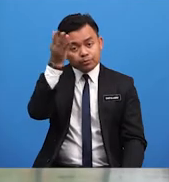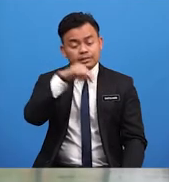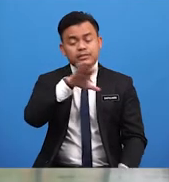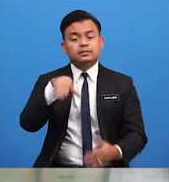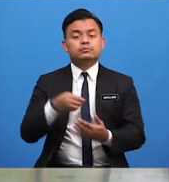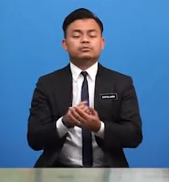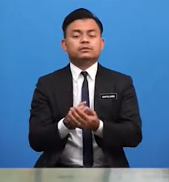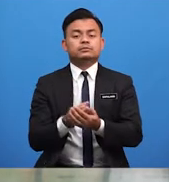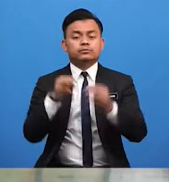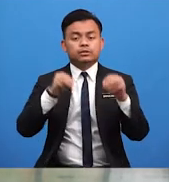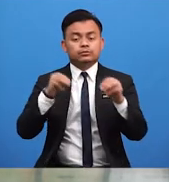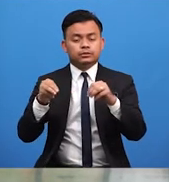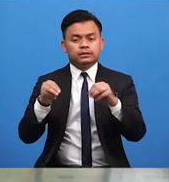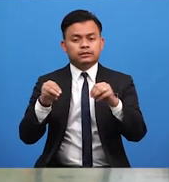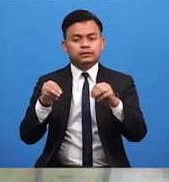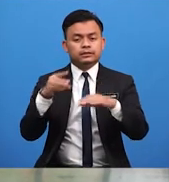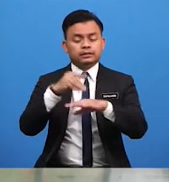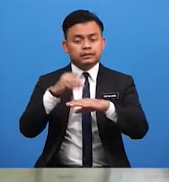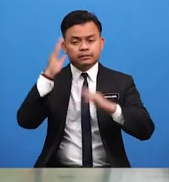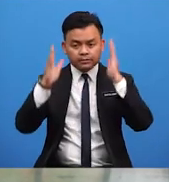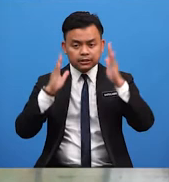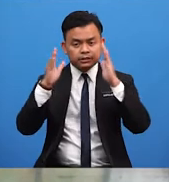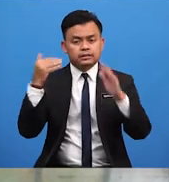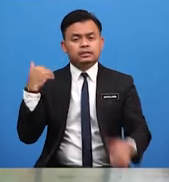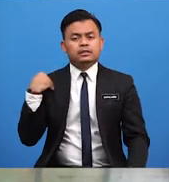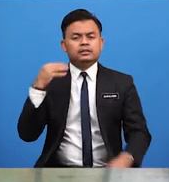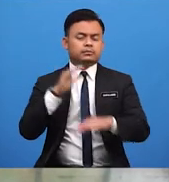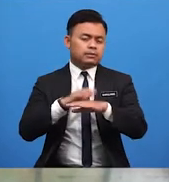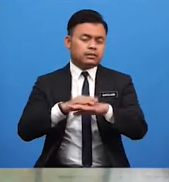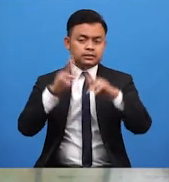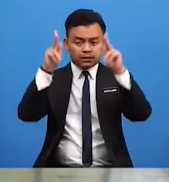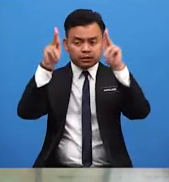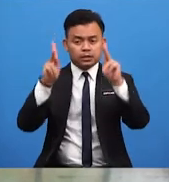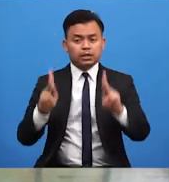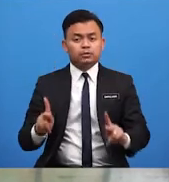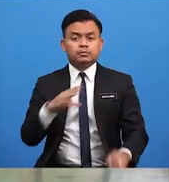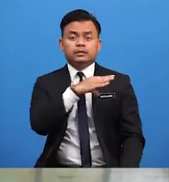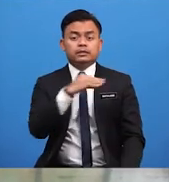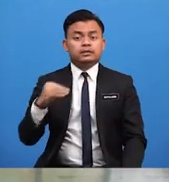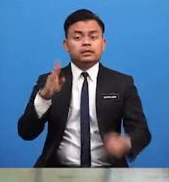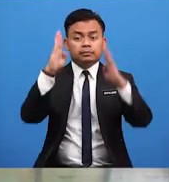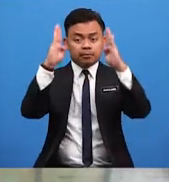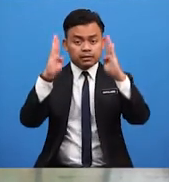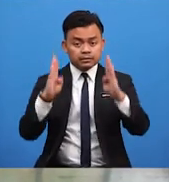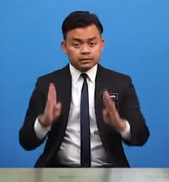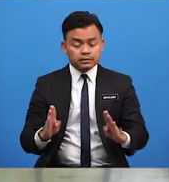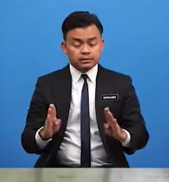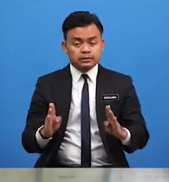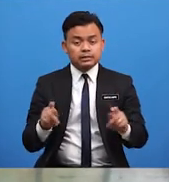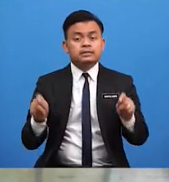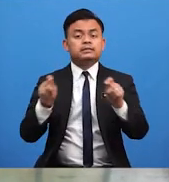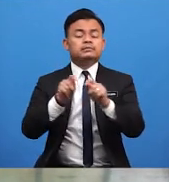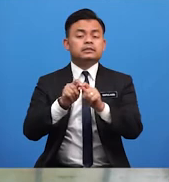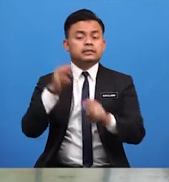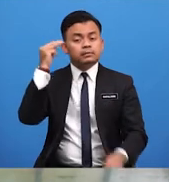di Malaysia terdapat pelbagai kaum dan bangsa seperti Melayu,